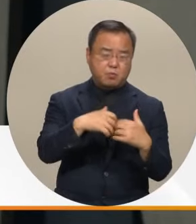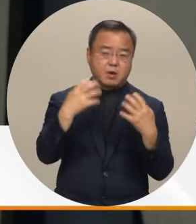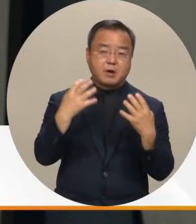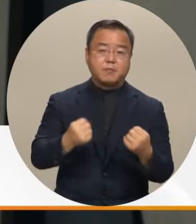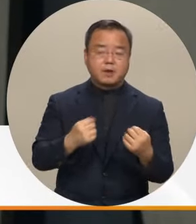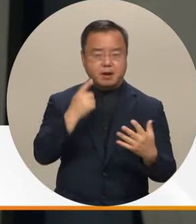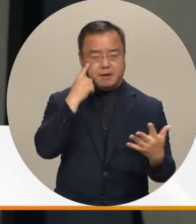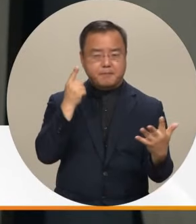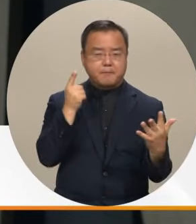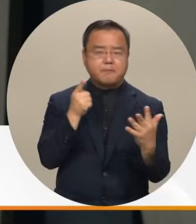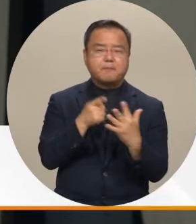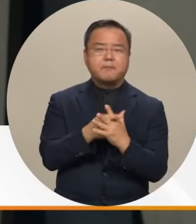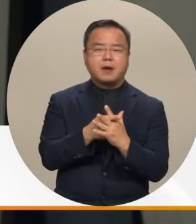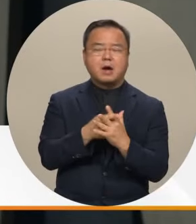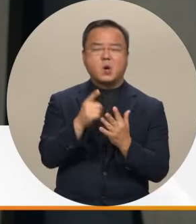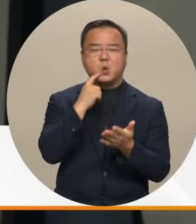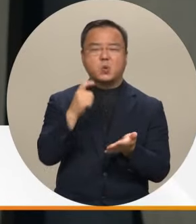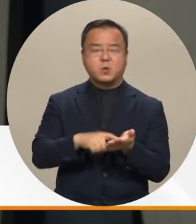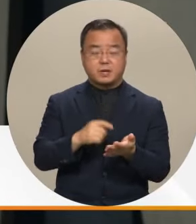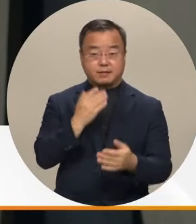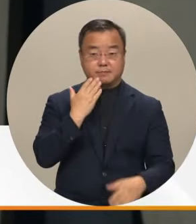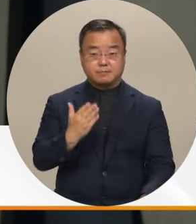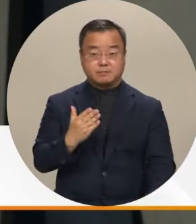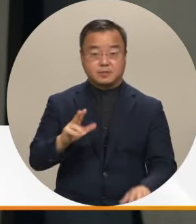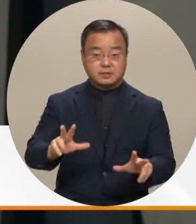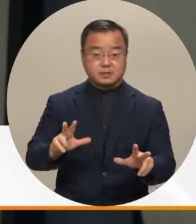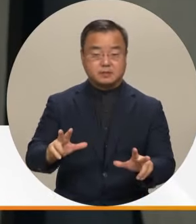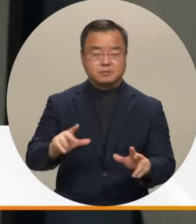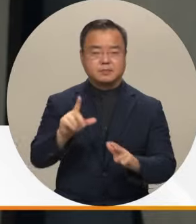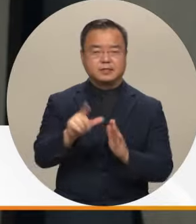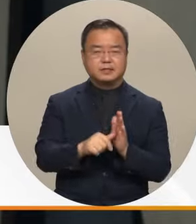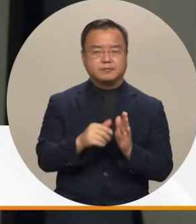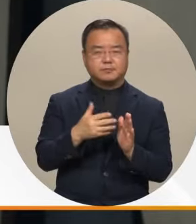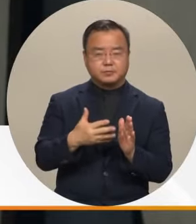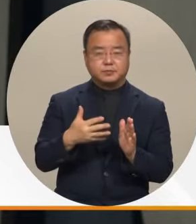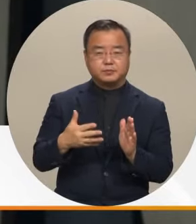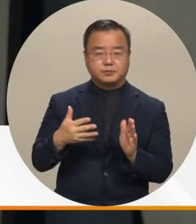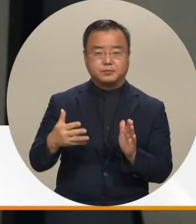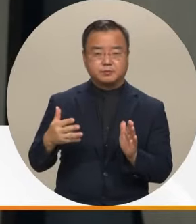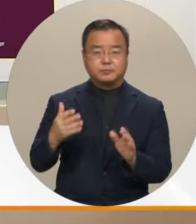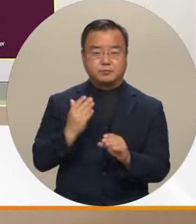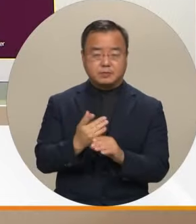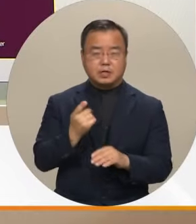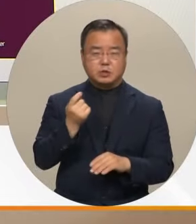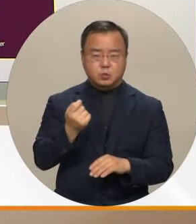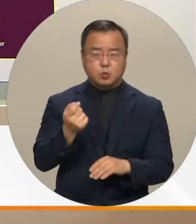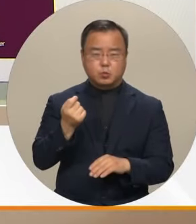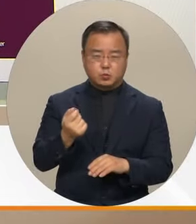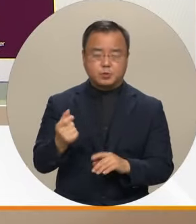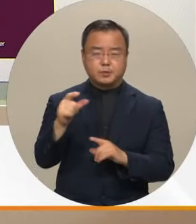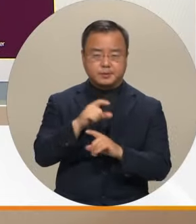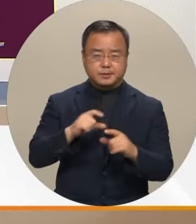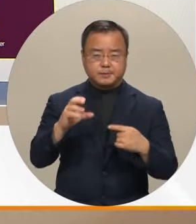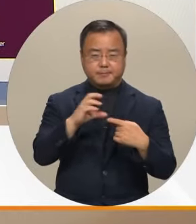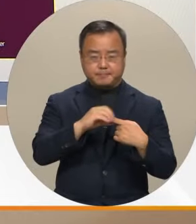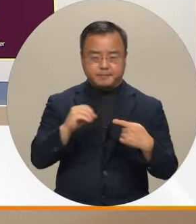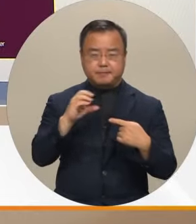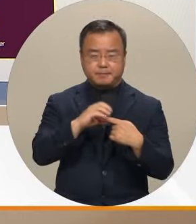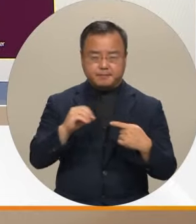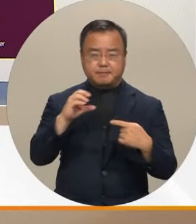감지하기가 비교적 쉽습니다 그런데 이제 지금 같은 경우는 이제 시간에 따라서 일종에 이제 조금씩 조금씩 이제 계정을 탈취하는